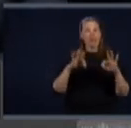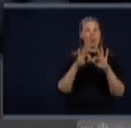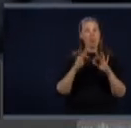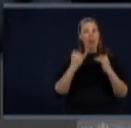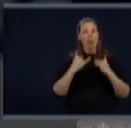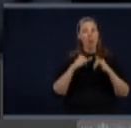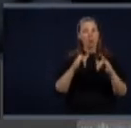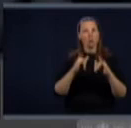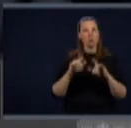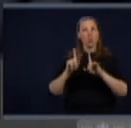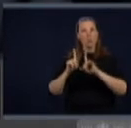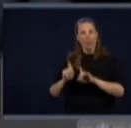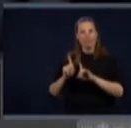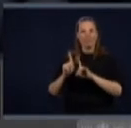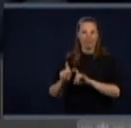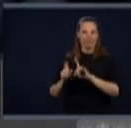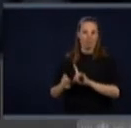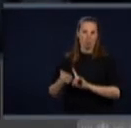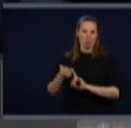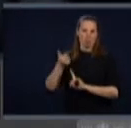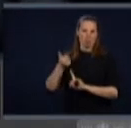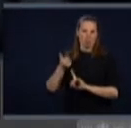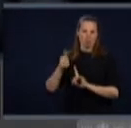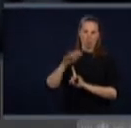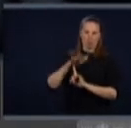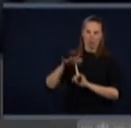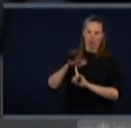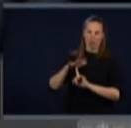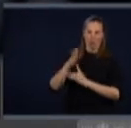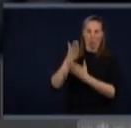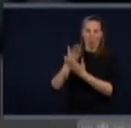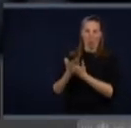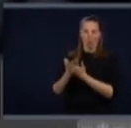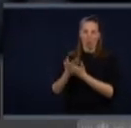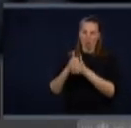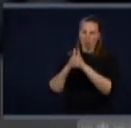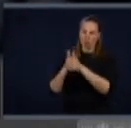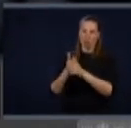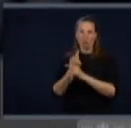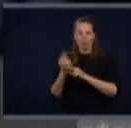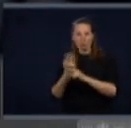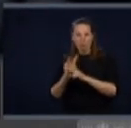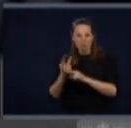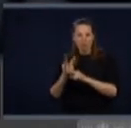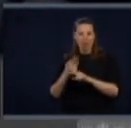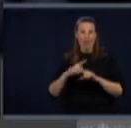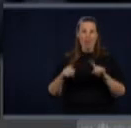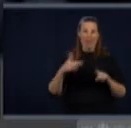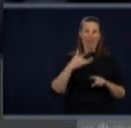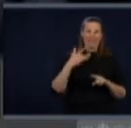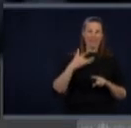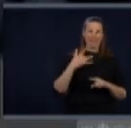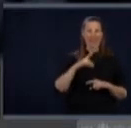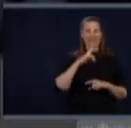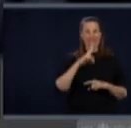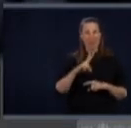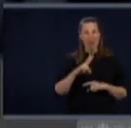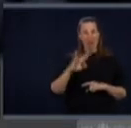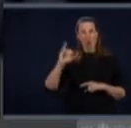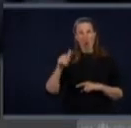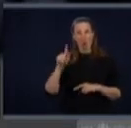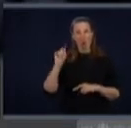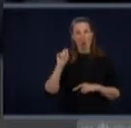de tests pour suivre la situation au fur et à mesure au cours des prochaines semaines. Mais je n'ai pas senti